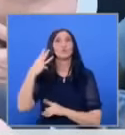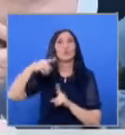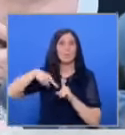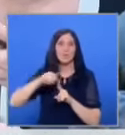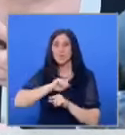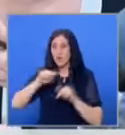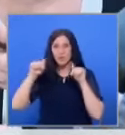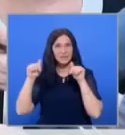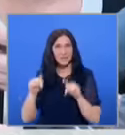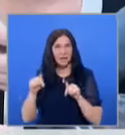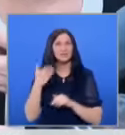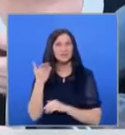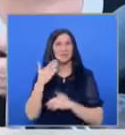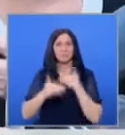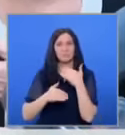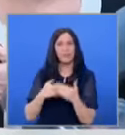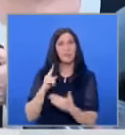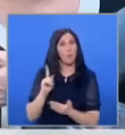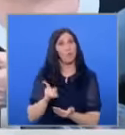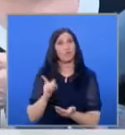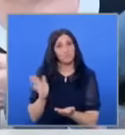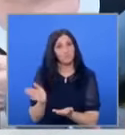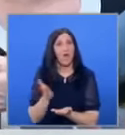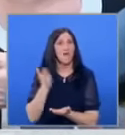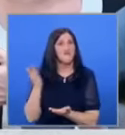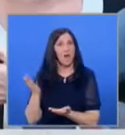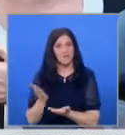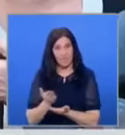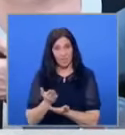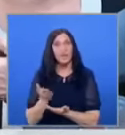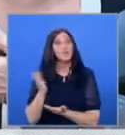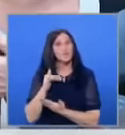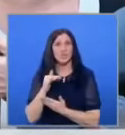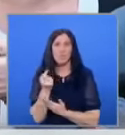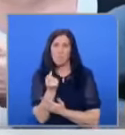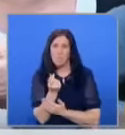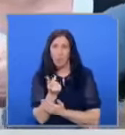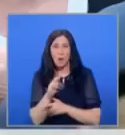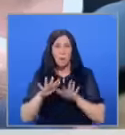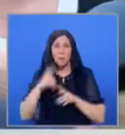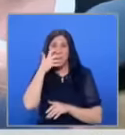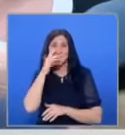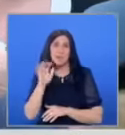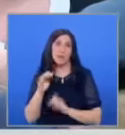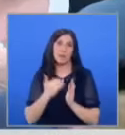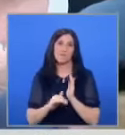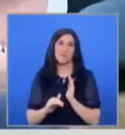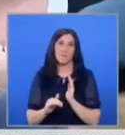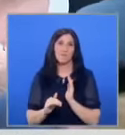сега, с това темпо, което върват, ще са по-малко, поне 1,5 милиарда.